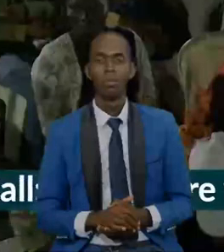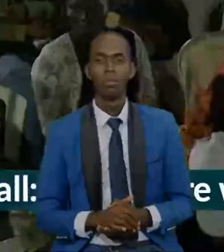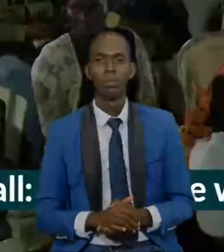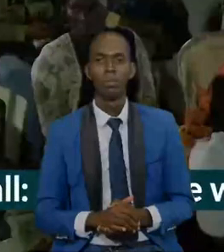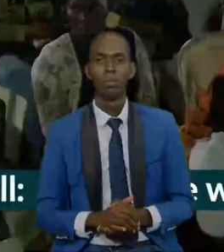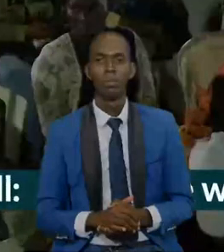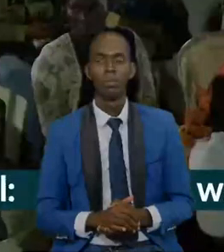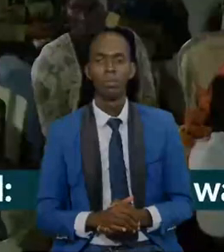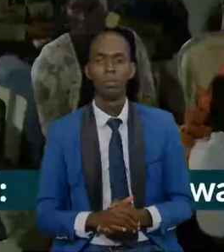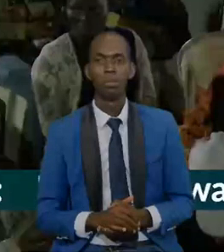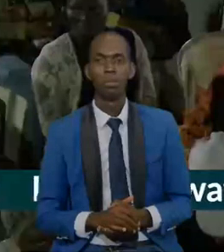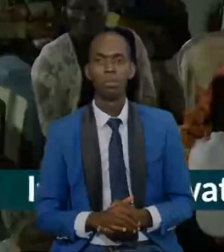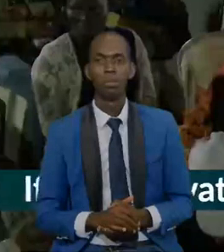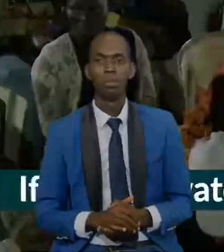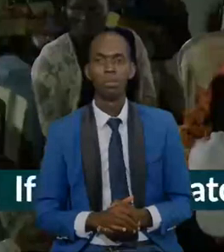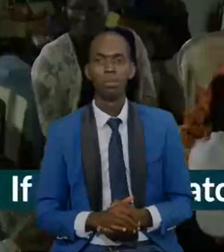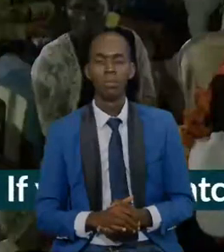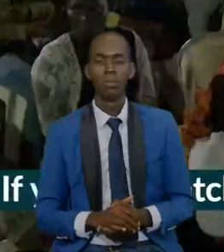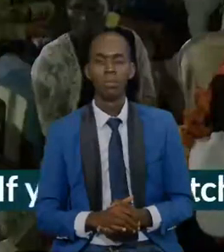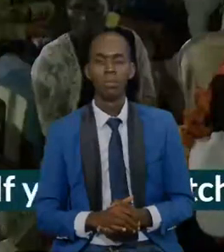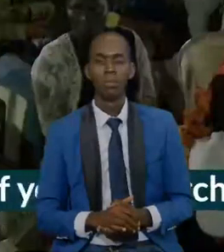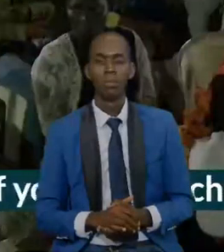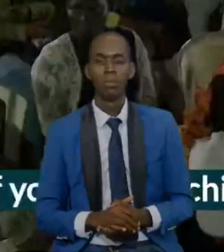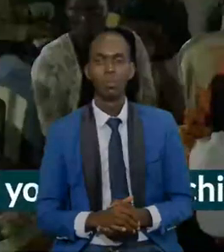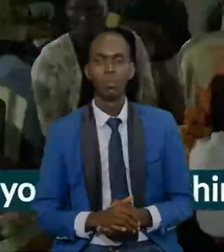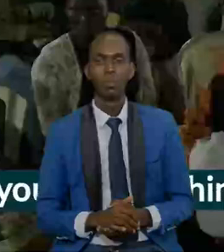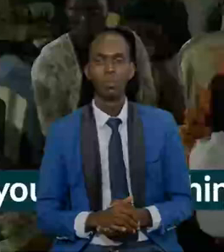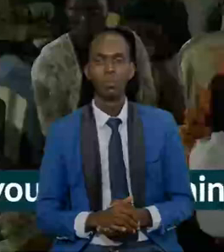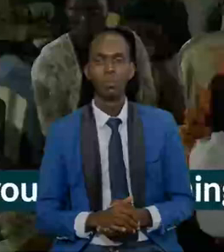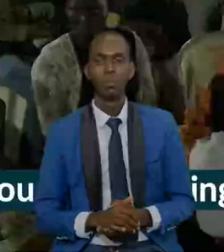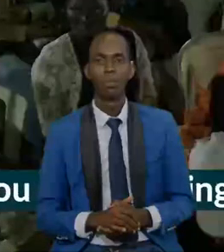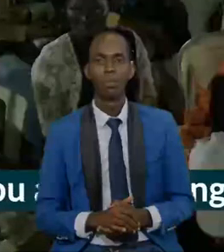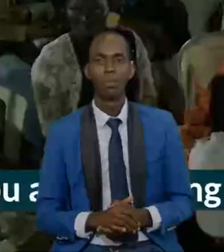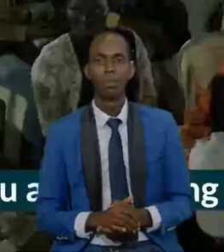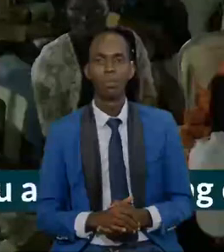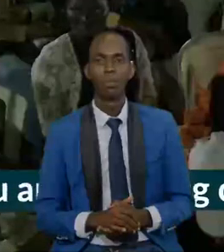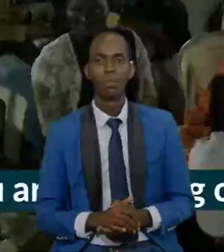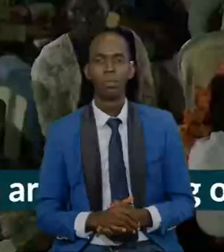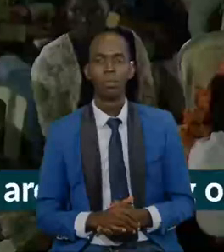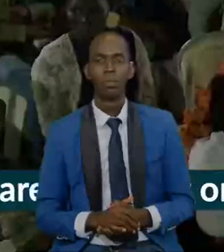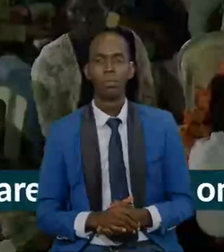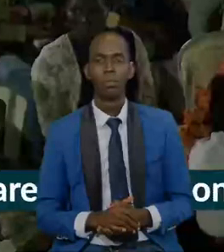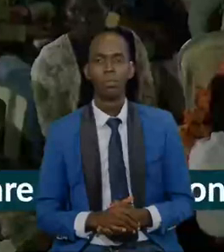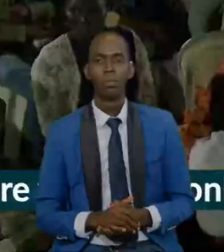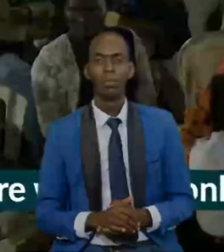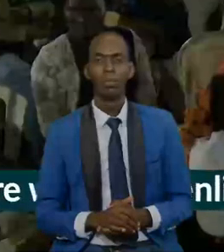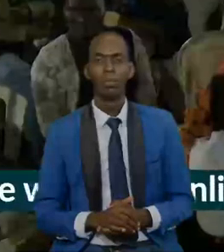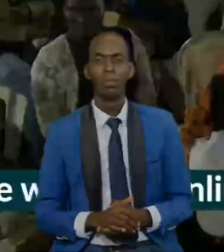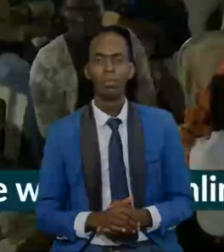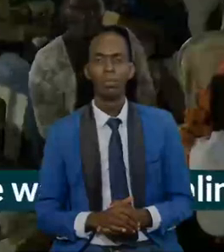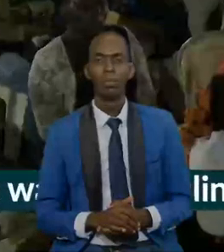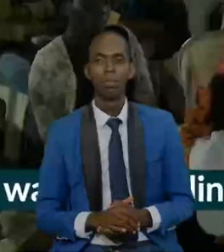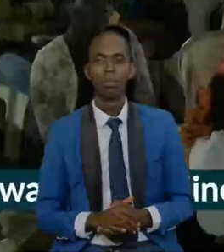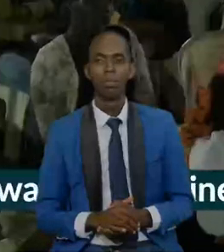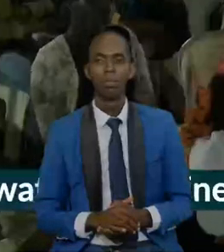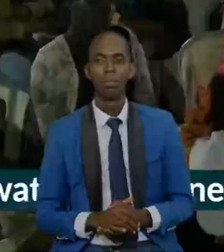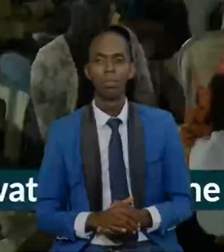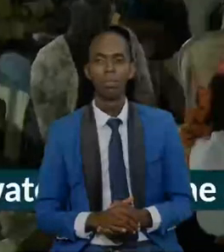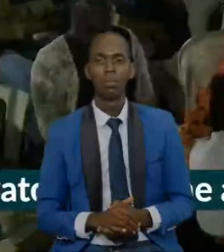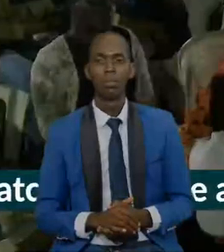En attendant le moment où notre pasteur reprendra la séance,